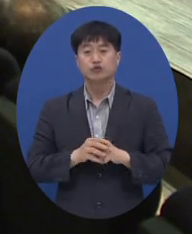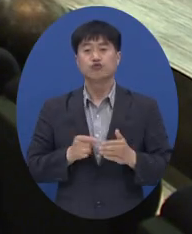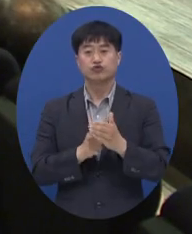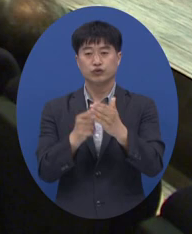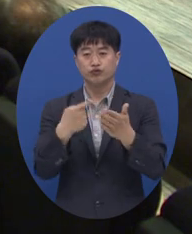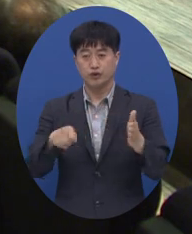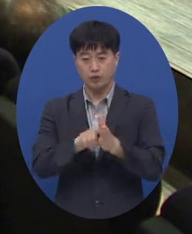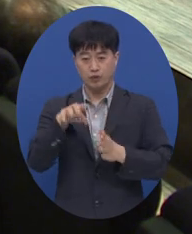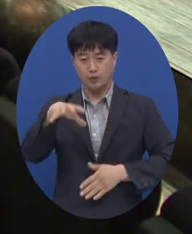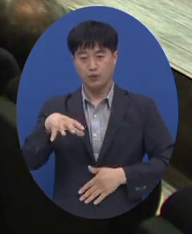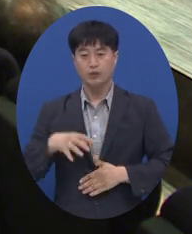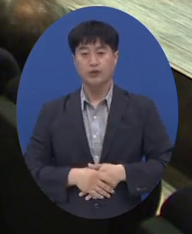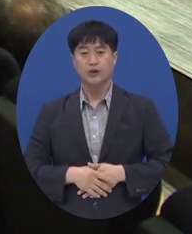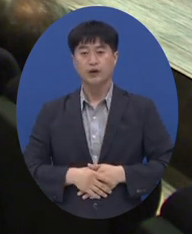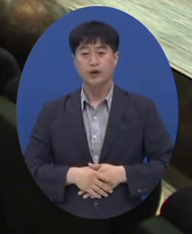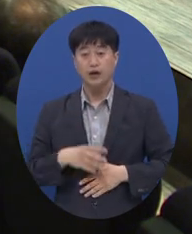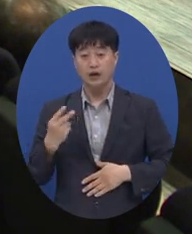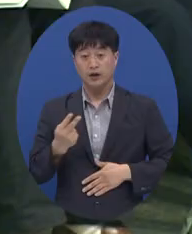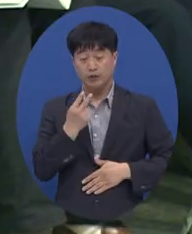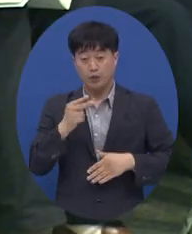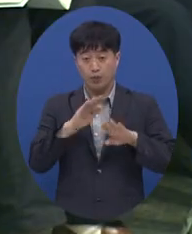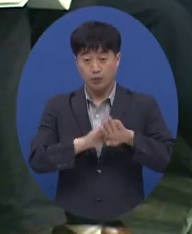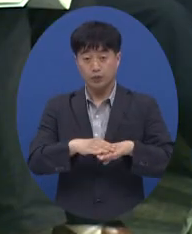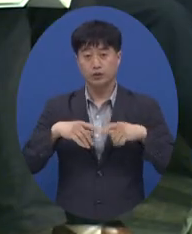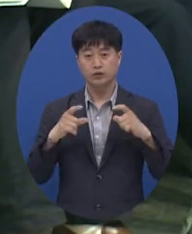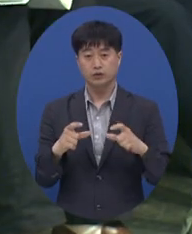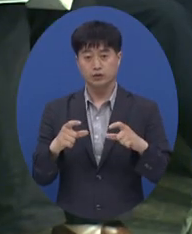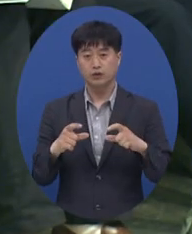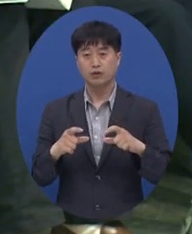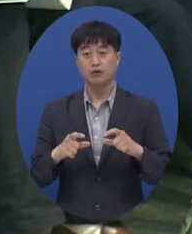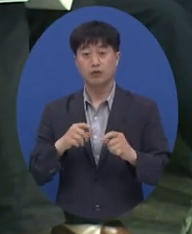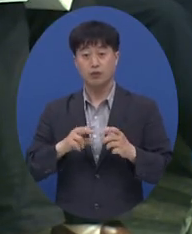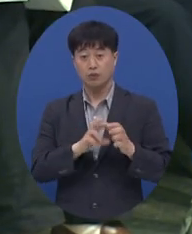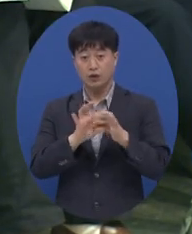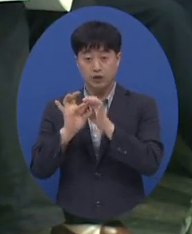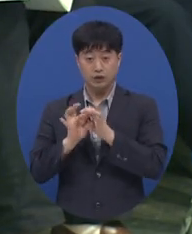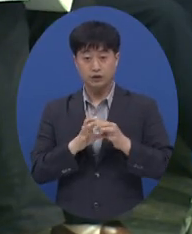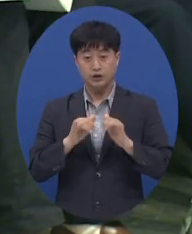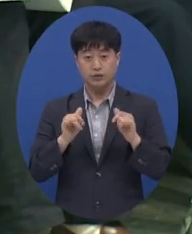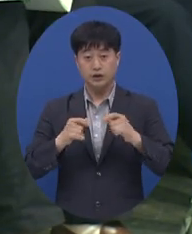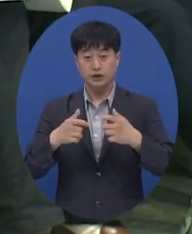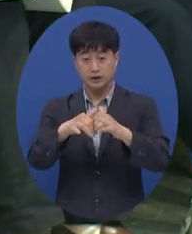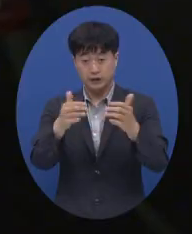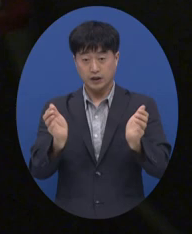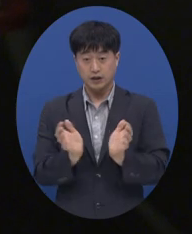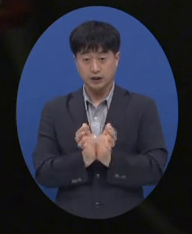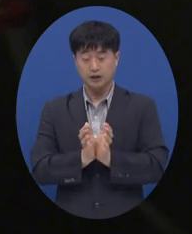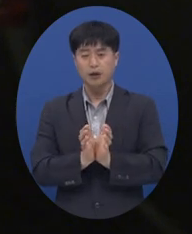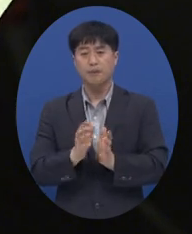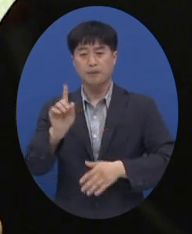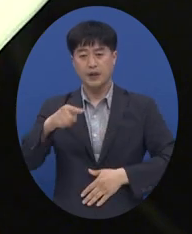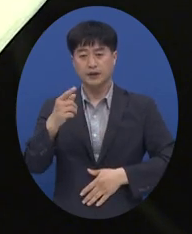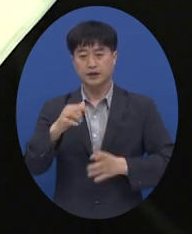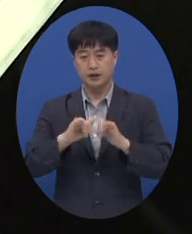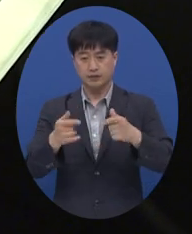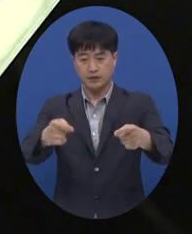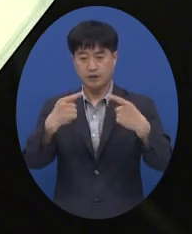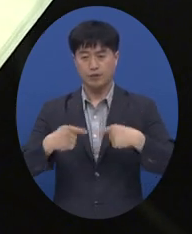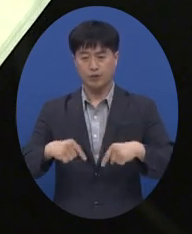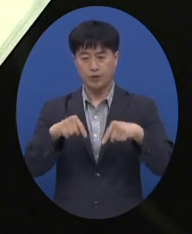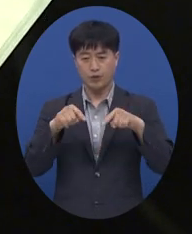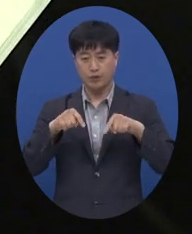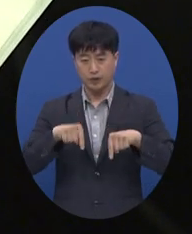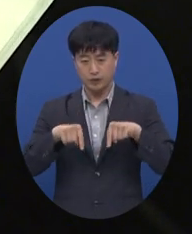위한 자리. 생물권 보전지역 관계자와 시민단체, 환경전문가, 도민 등 100여 명이 참석해 열띤